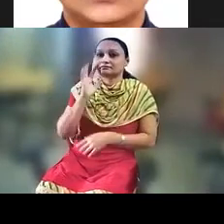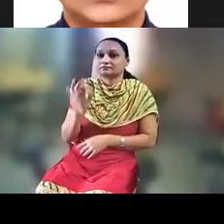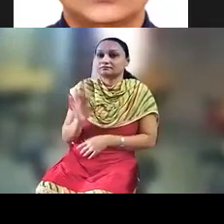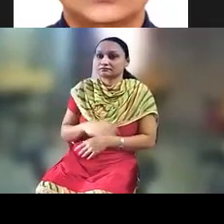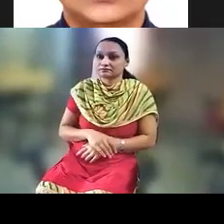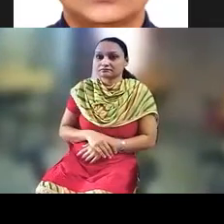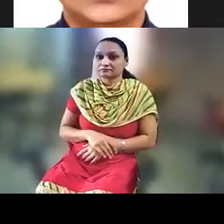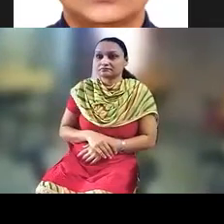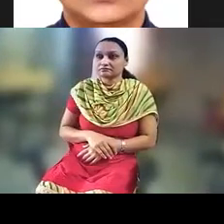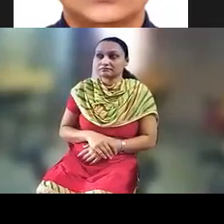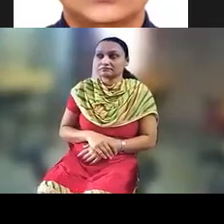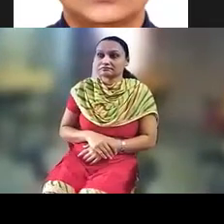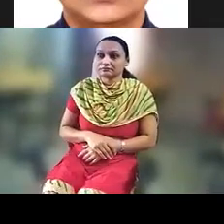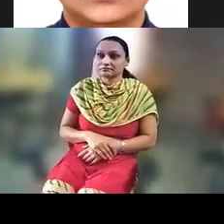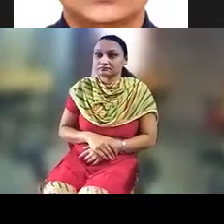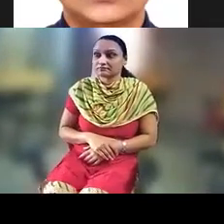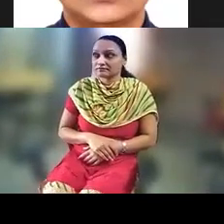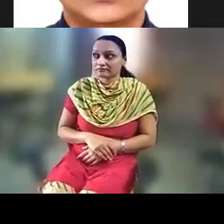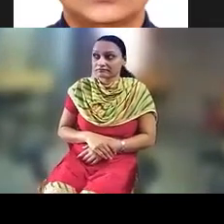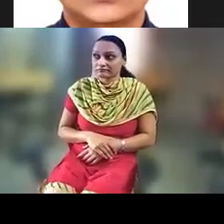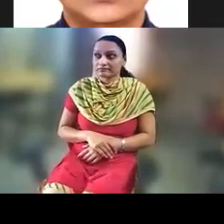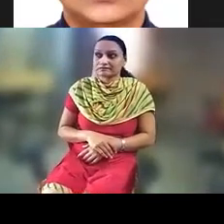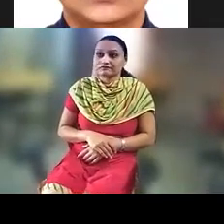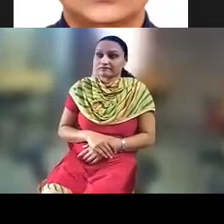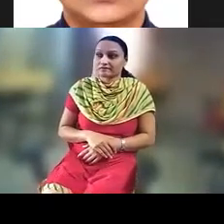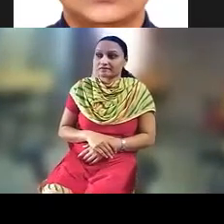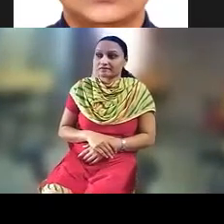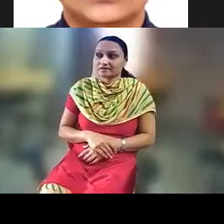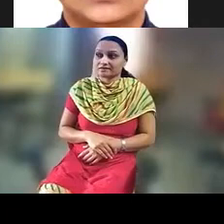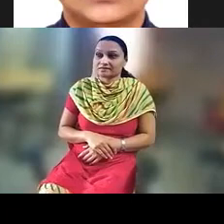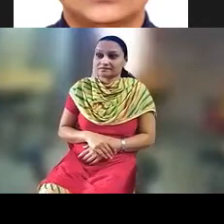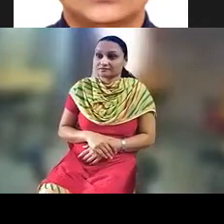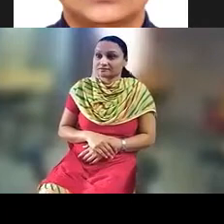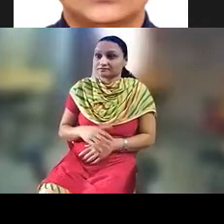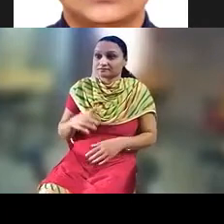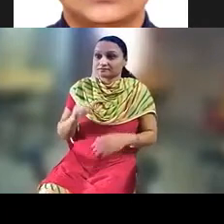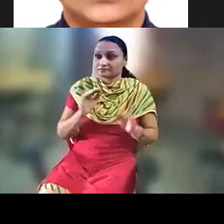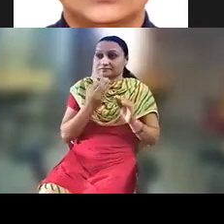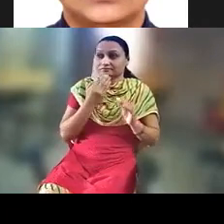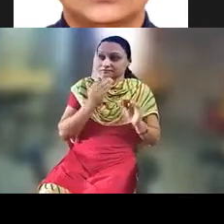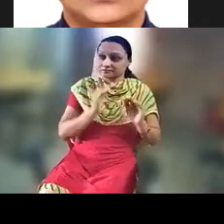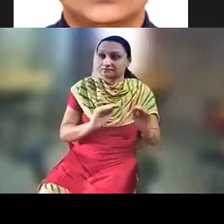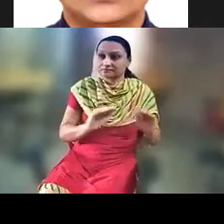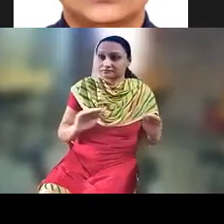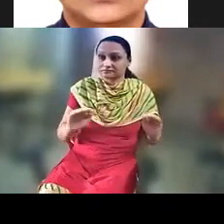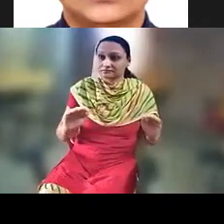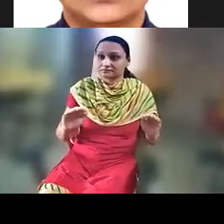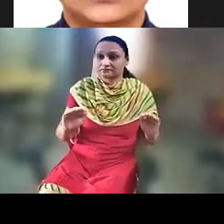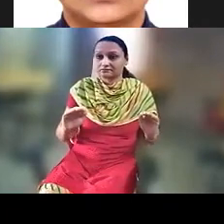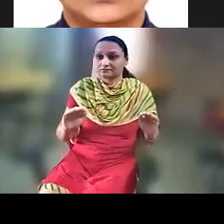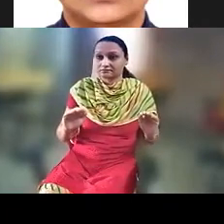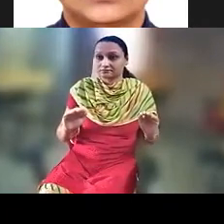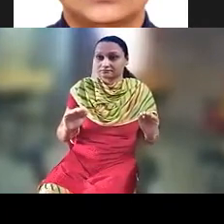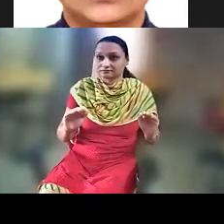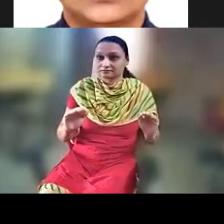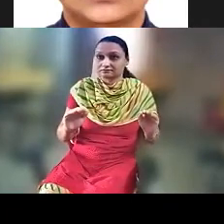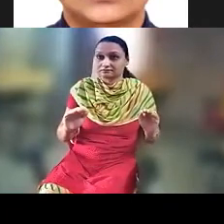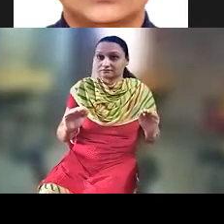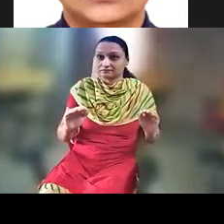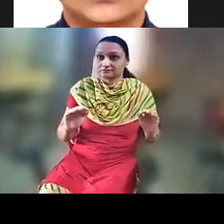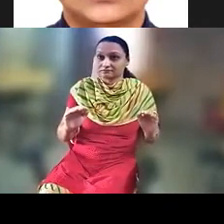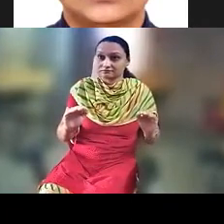अब ये है कुछ की इंडिकेटर्स ऑफ चाइल्ड वेलबींग। ये की इंडिकेटर्स एक अमेरिका की एक रिपोर्ट थी जो